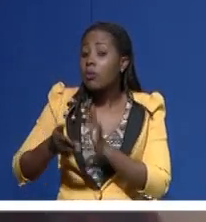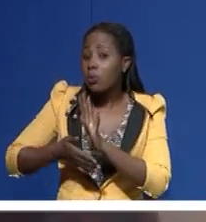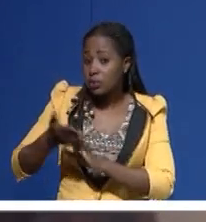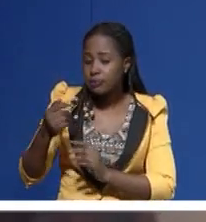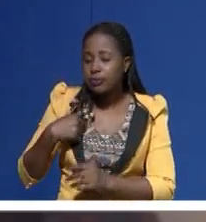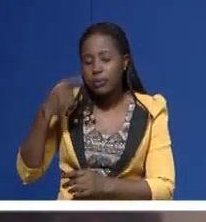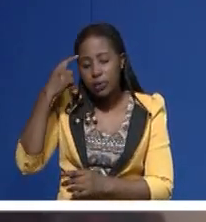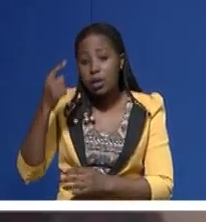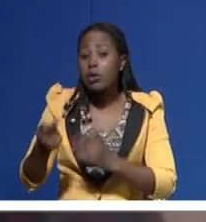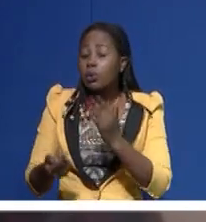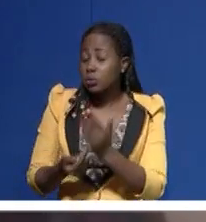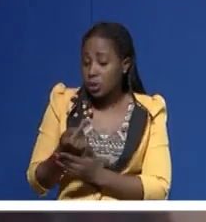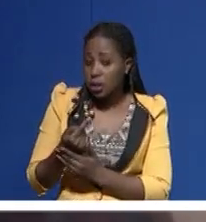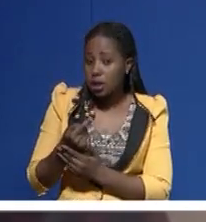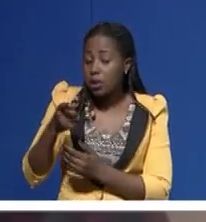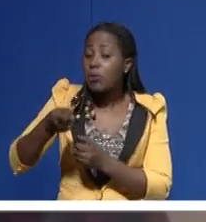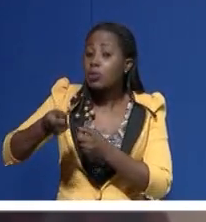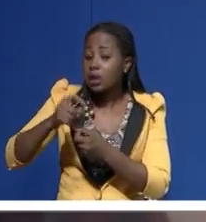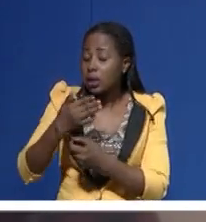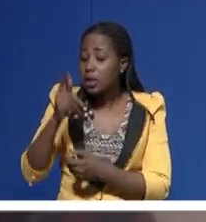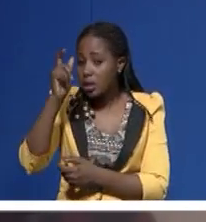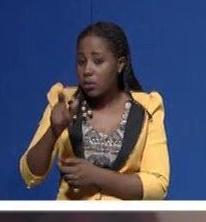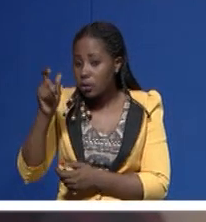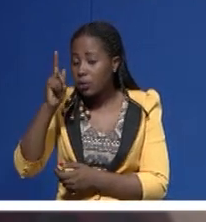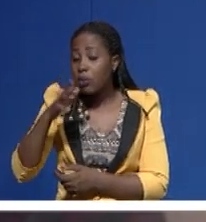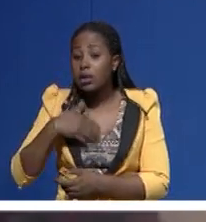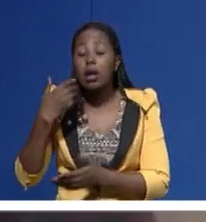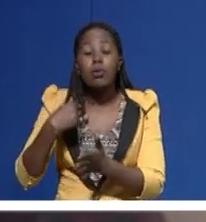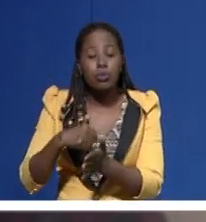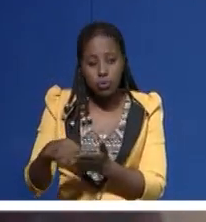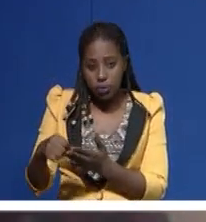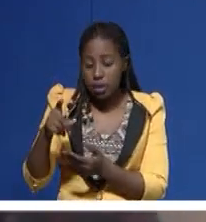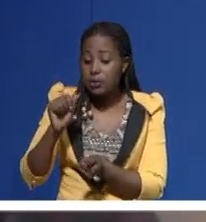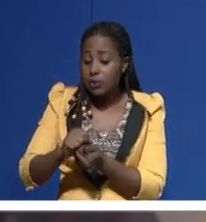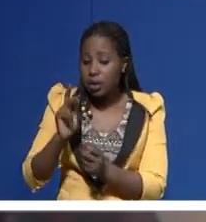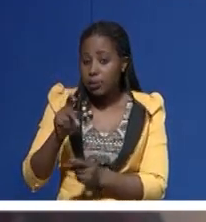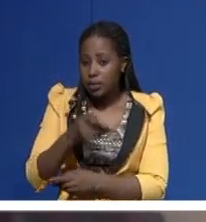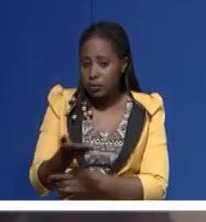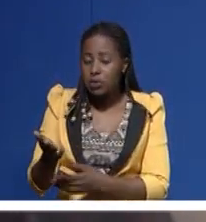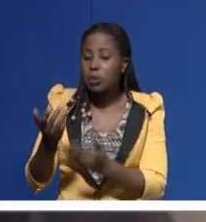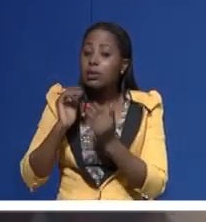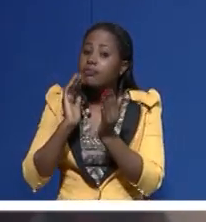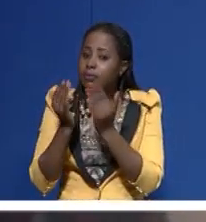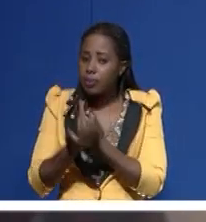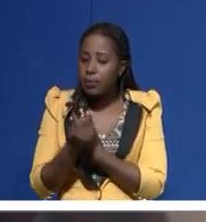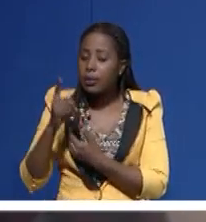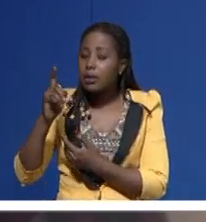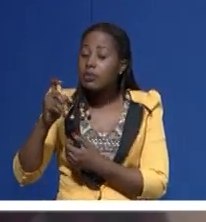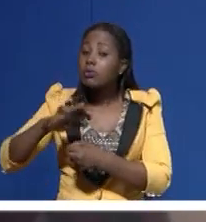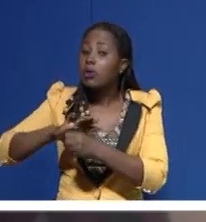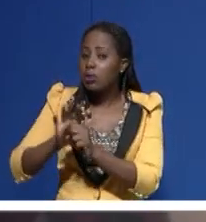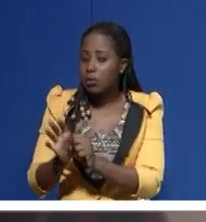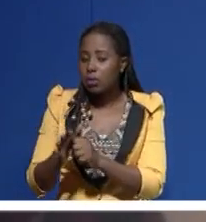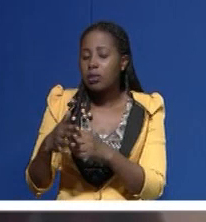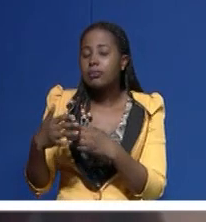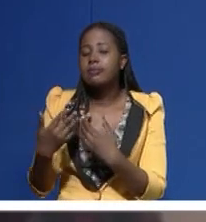na nafikiri ni kutokana na kuongezeka kwa idadi ya watu ambao wanataka kununua vifaa kama hivi kwa ajili ya kujikinga na virusi vya corona. Kwa